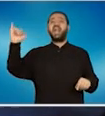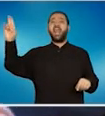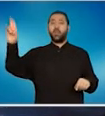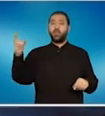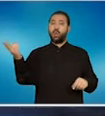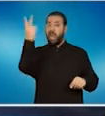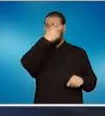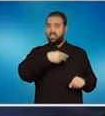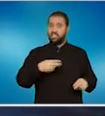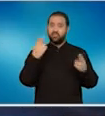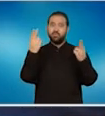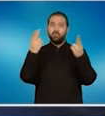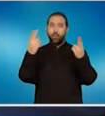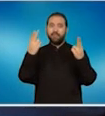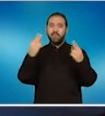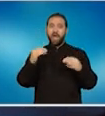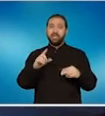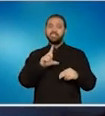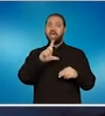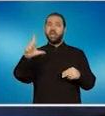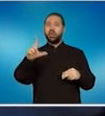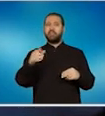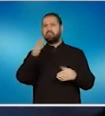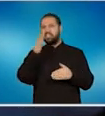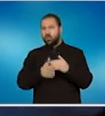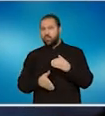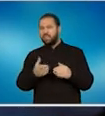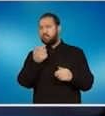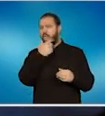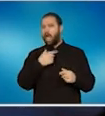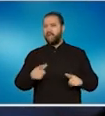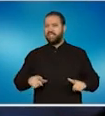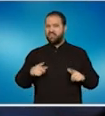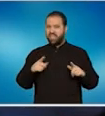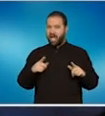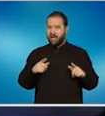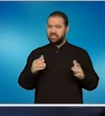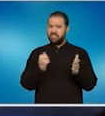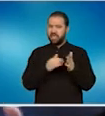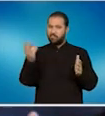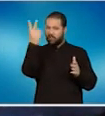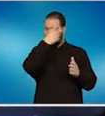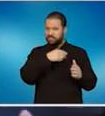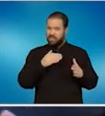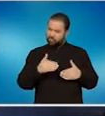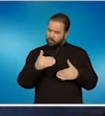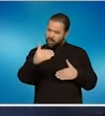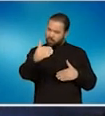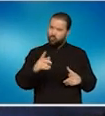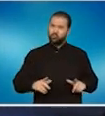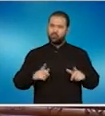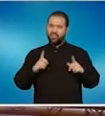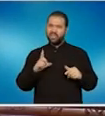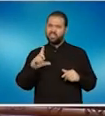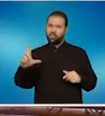amvergura personalității lui, mai ales din ultimii ani, trebuie să înțelegem parcursul vieții